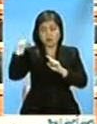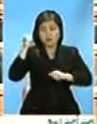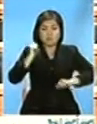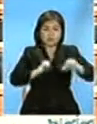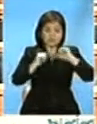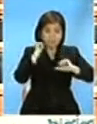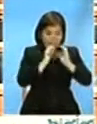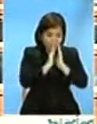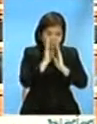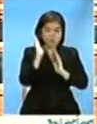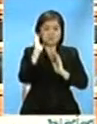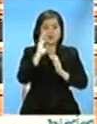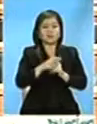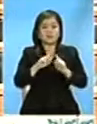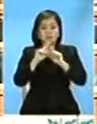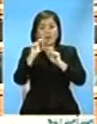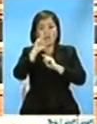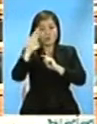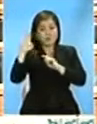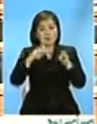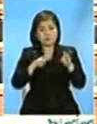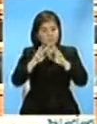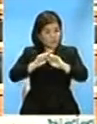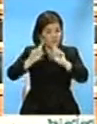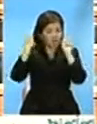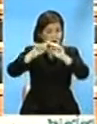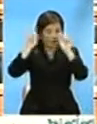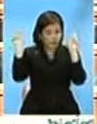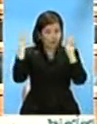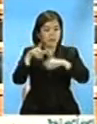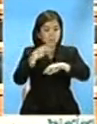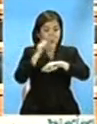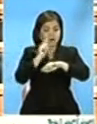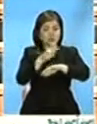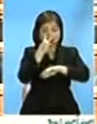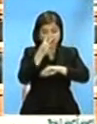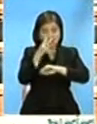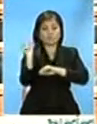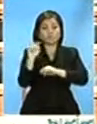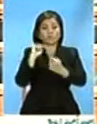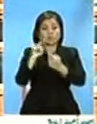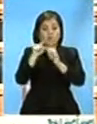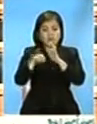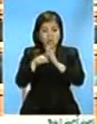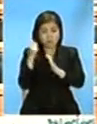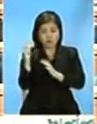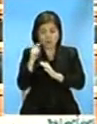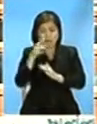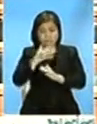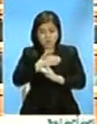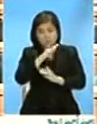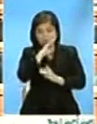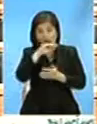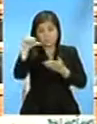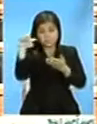งแต่มันคนละเรื่องกับระบบหรือหลักการดังนั้นท่านประธานจะเห็นได้ว่านี่คือเหตุผลที่ผมเห็นว่าในเมื่อถ้าจะ